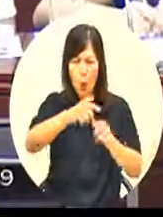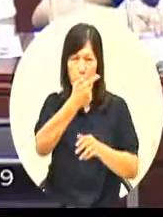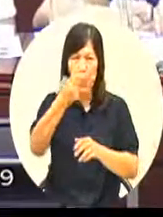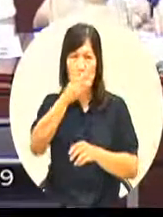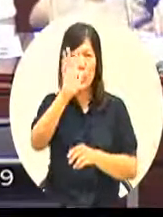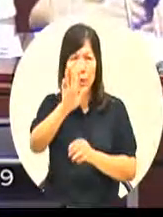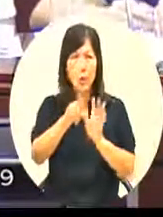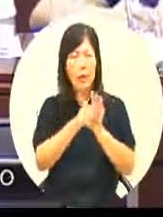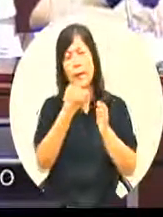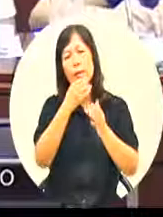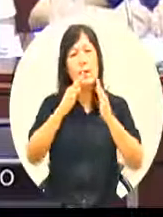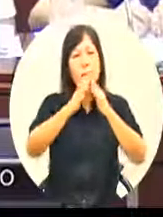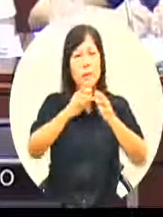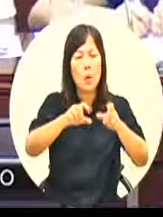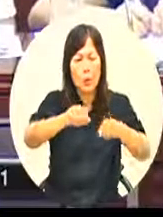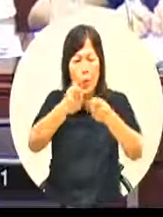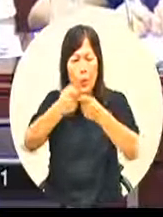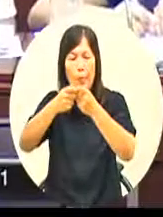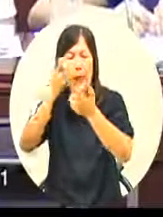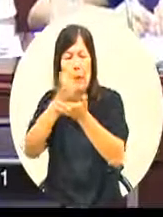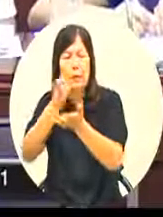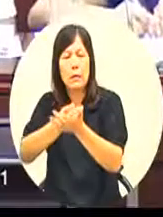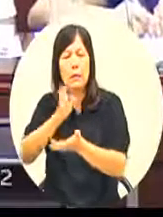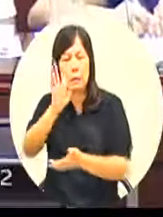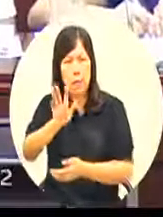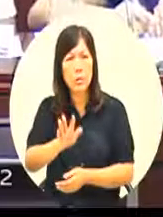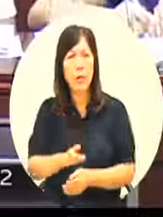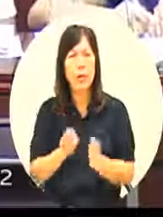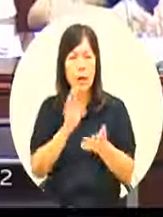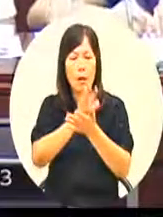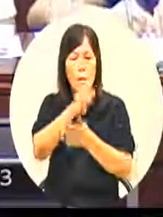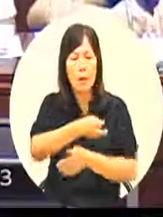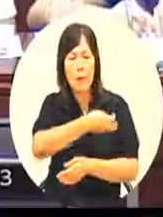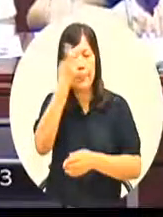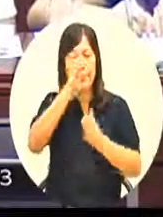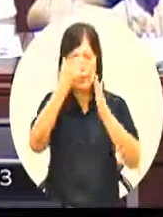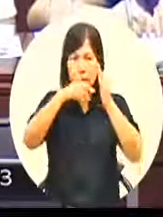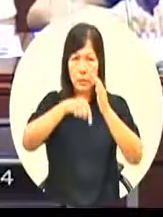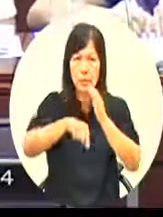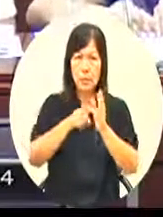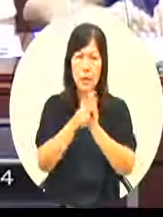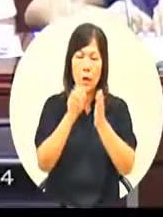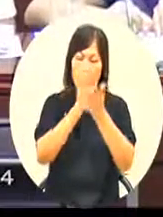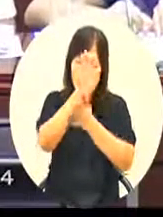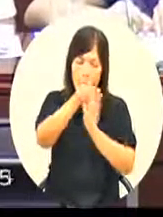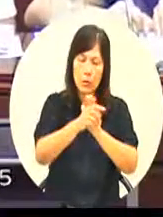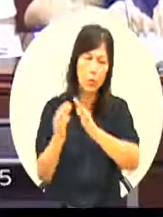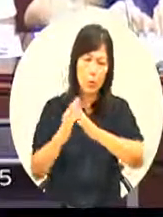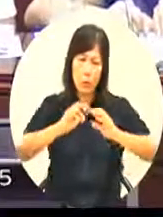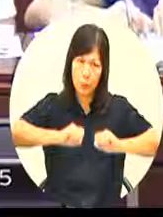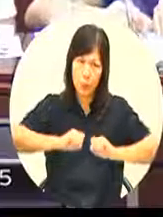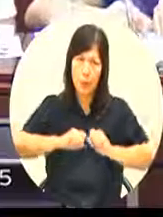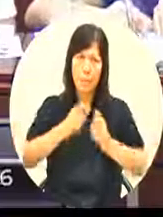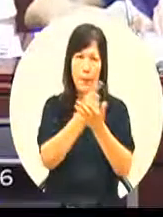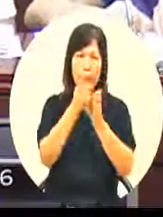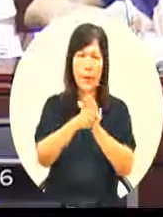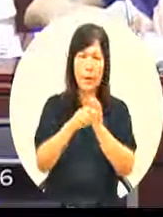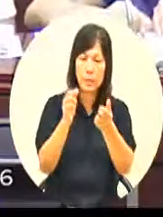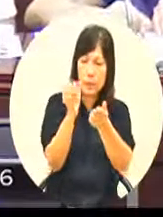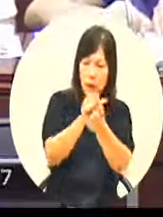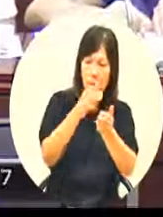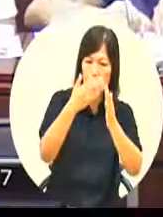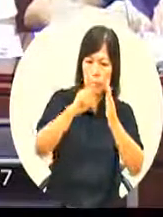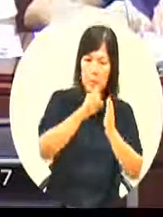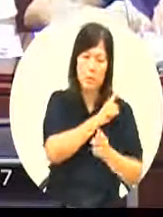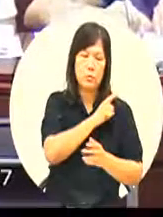它整个城市受损这么严重的时候，后来我们发现了学校的这个灾后复原的这一块大致都只能靠学校自己